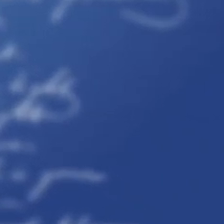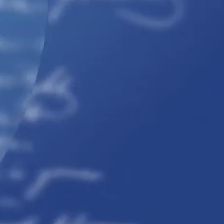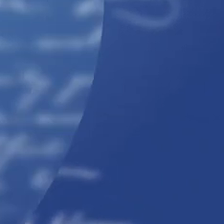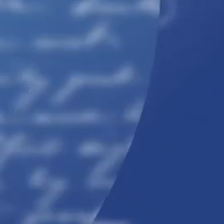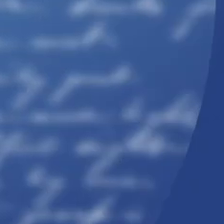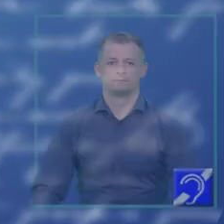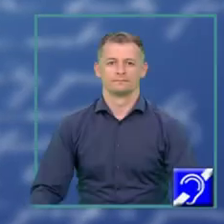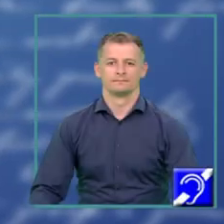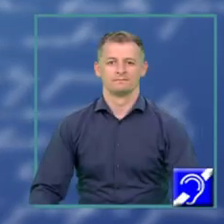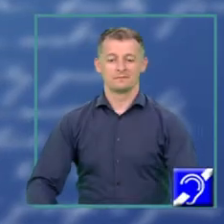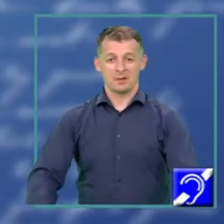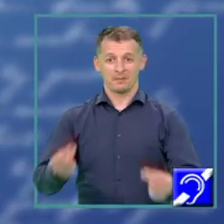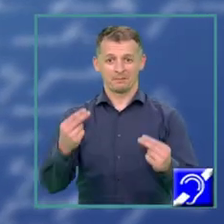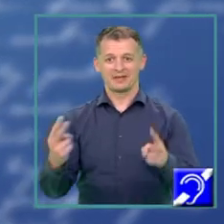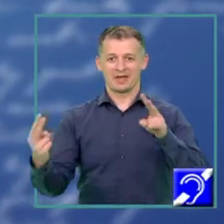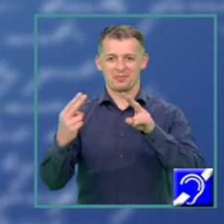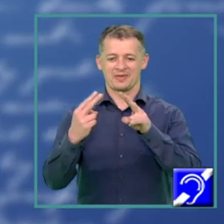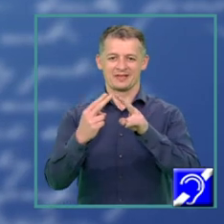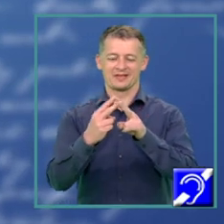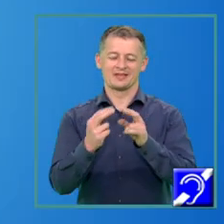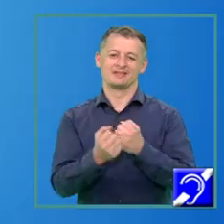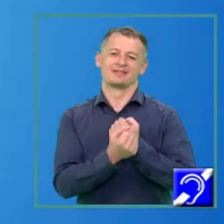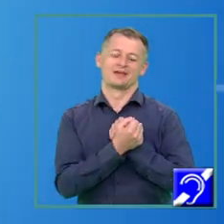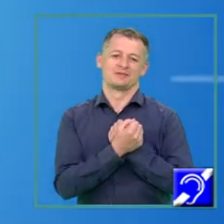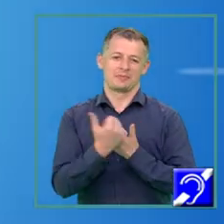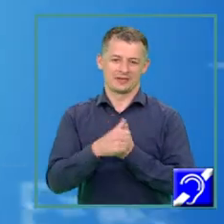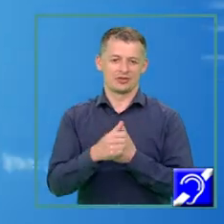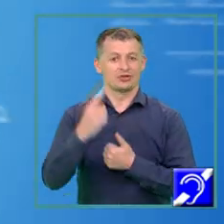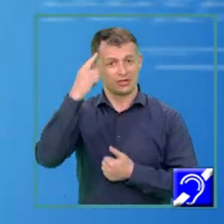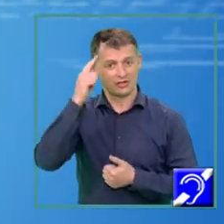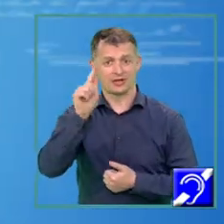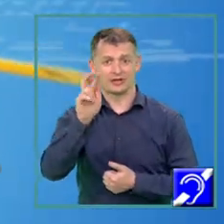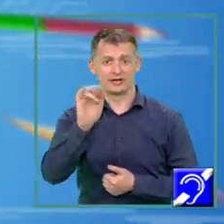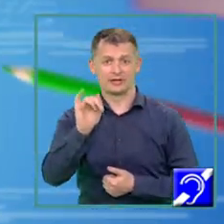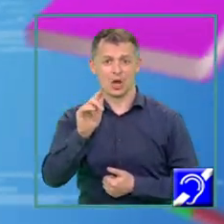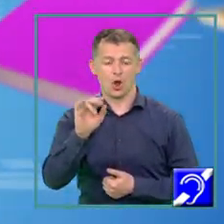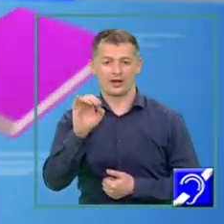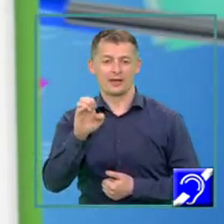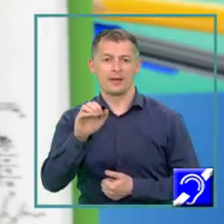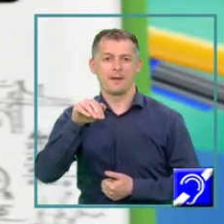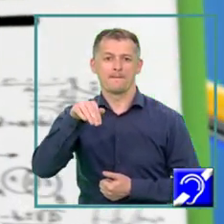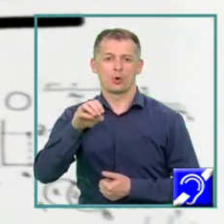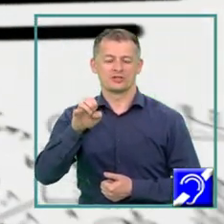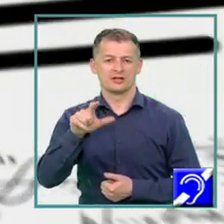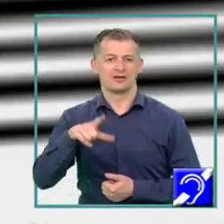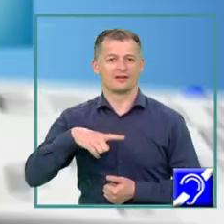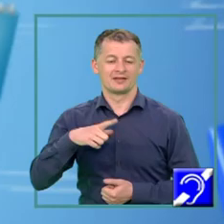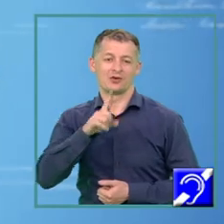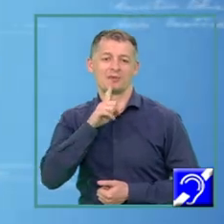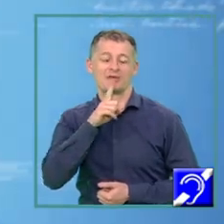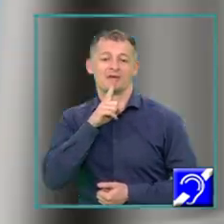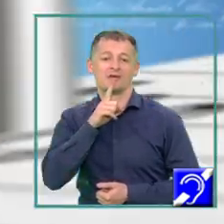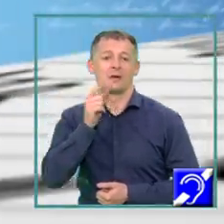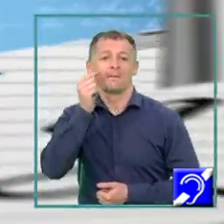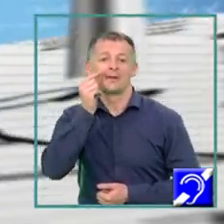pfai nas revenit prietenele Stiind ca Grigore Moisil este considerat părintele informaticii ramane acesta